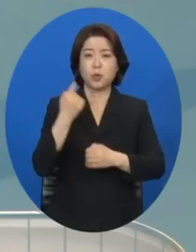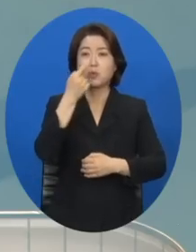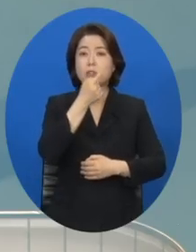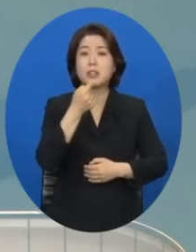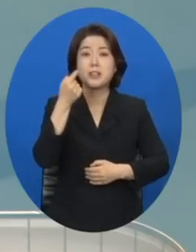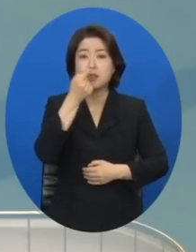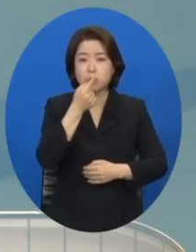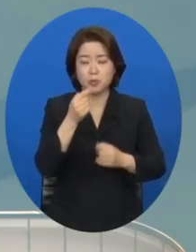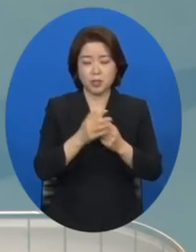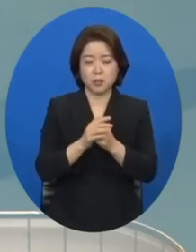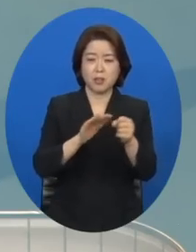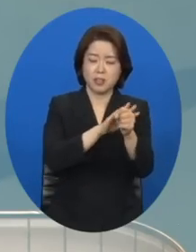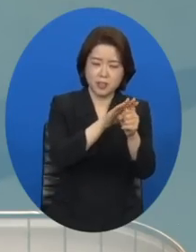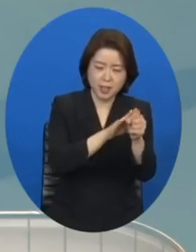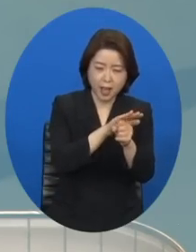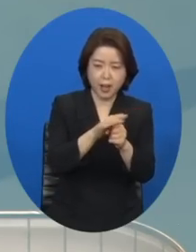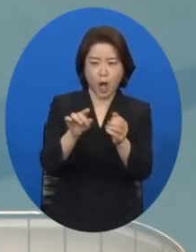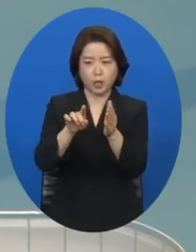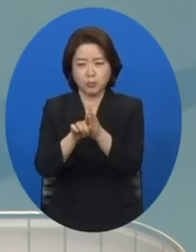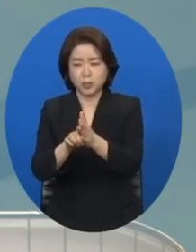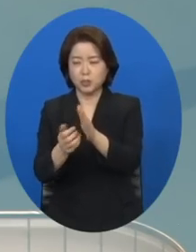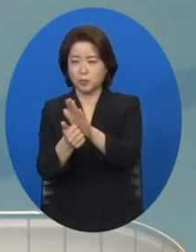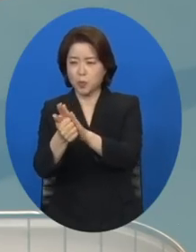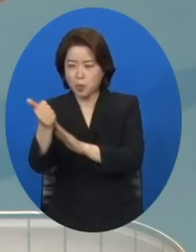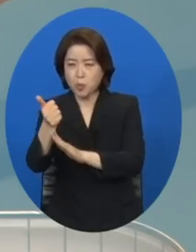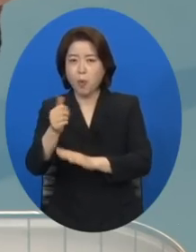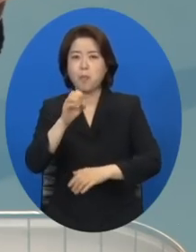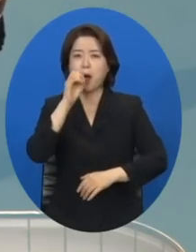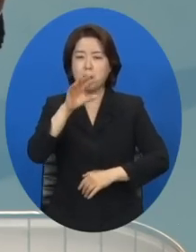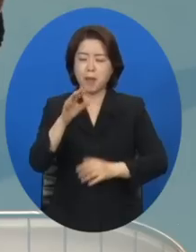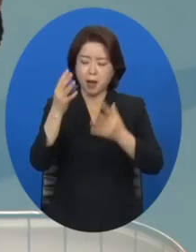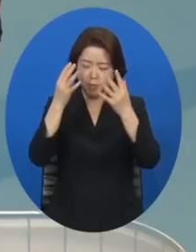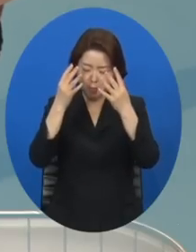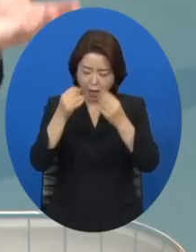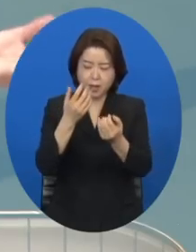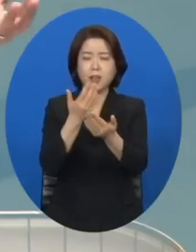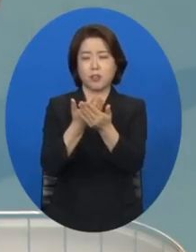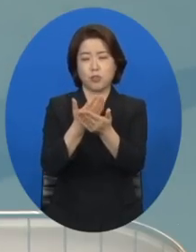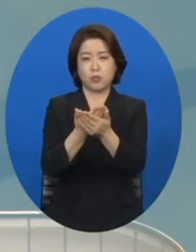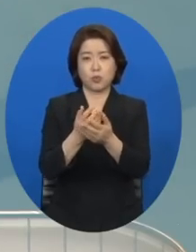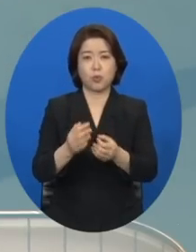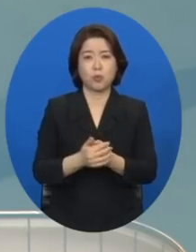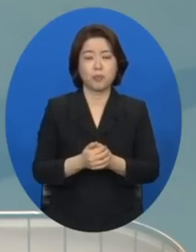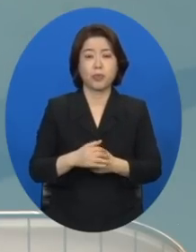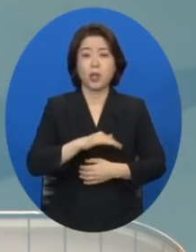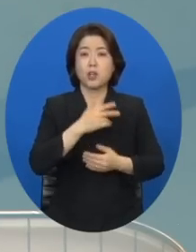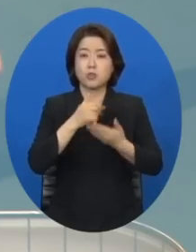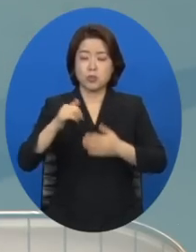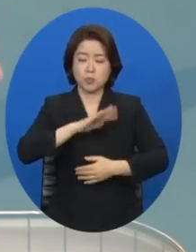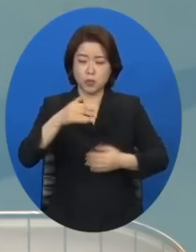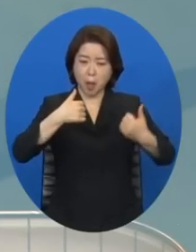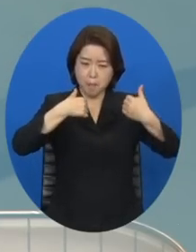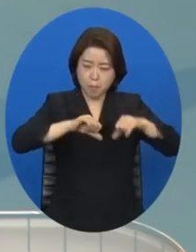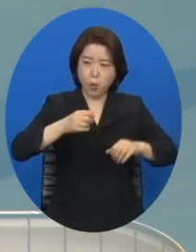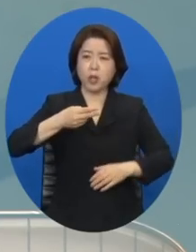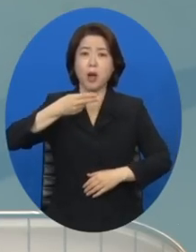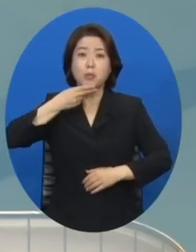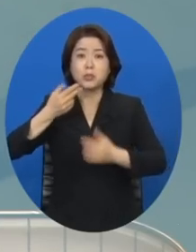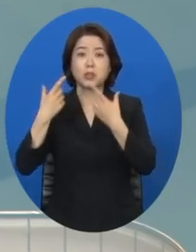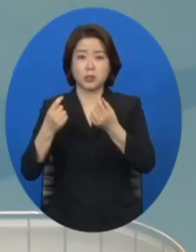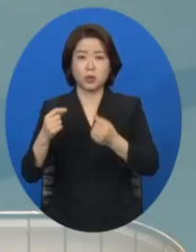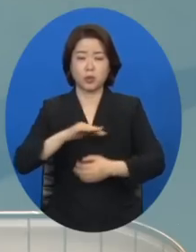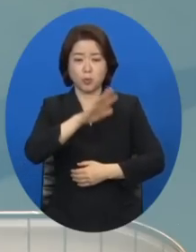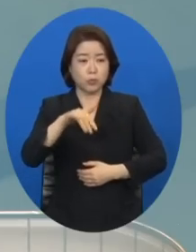입술에서 사랑과 믿음과 소망의 말이 더 넘쳐나게 해 주시고 하나님께서 우리를 포기하지 않으셨던 것처럼